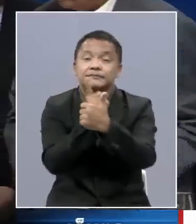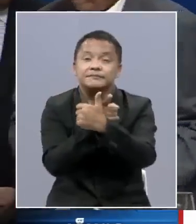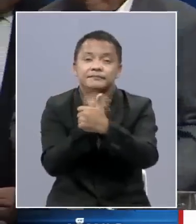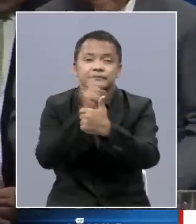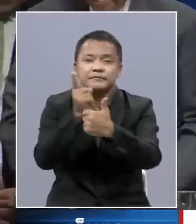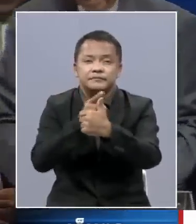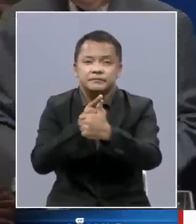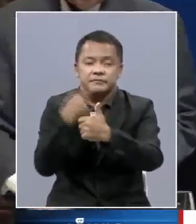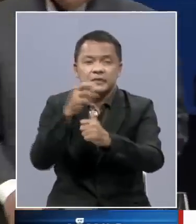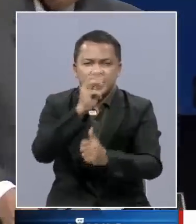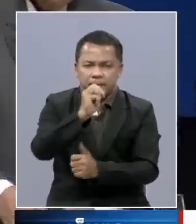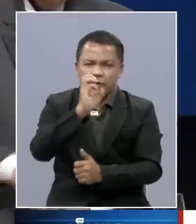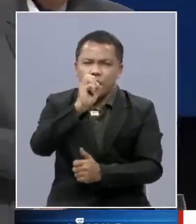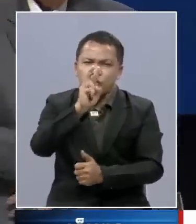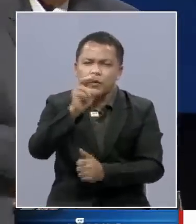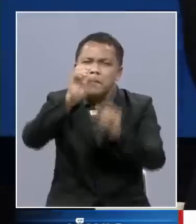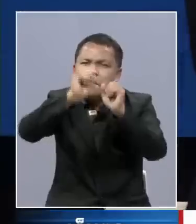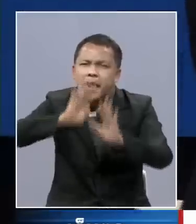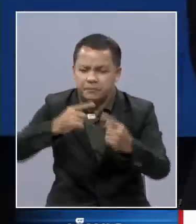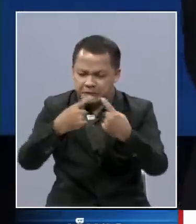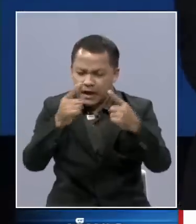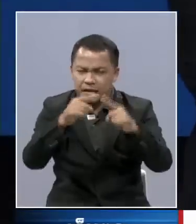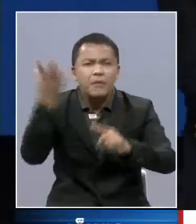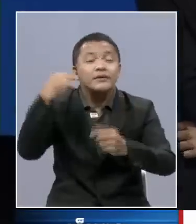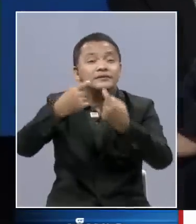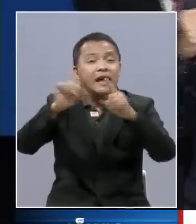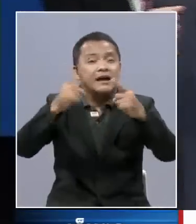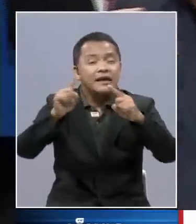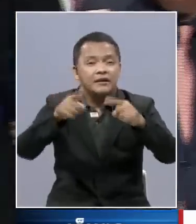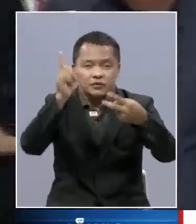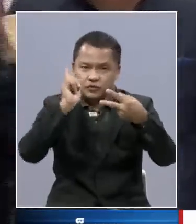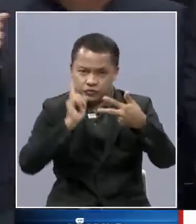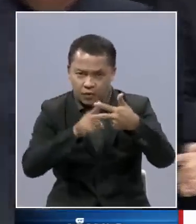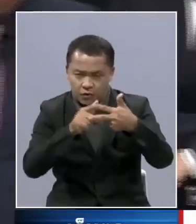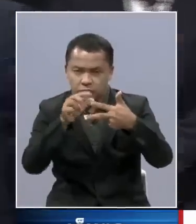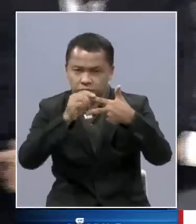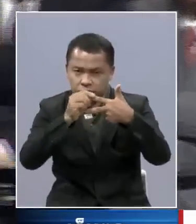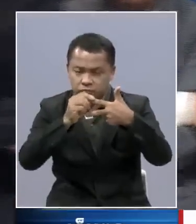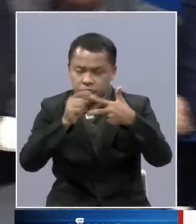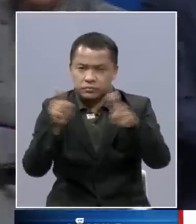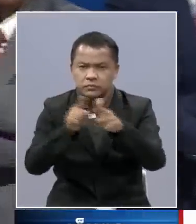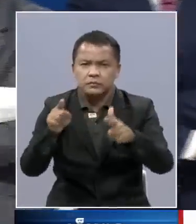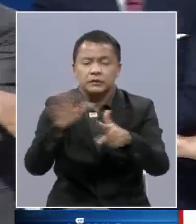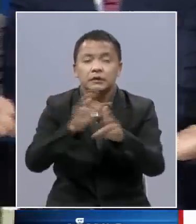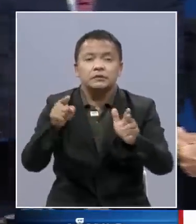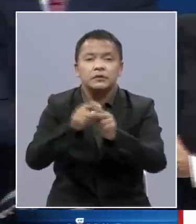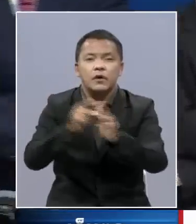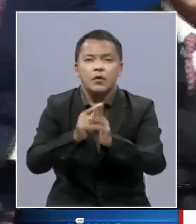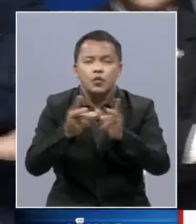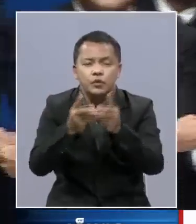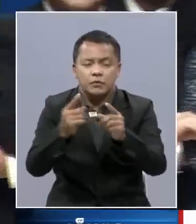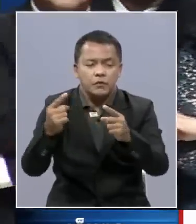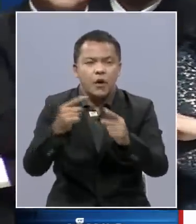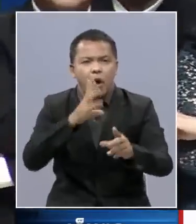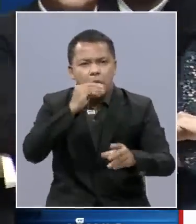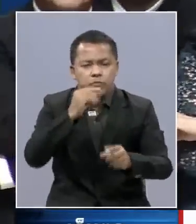กก็คือหน้าตา MOU ที่มันแตกต่างออกไปจากเดิมนะฮะเรื่องที่2นะครับก็คือเรื่องของวิวาทะ